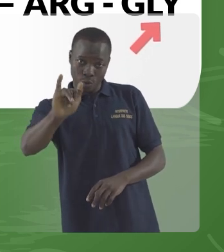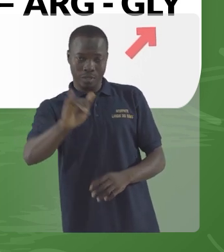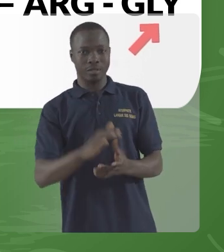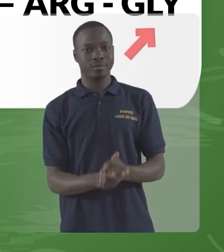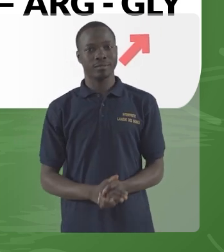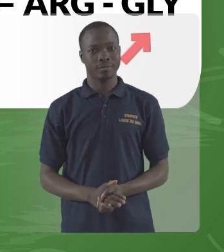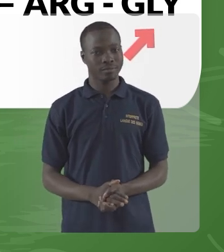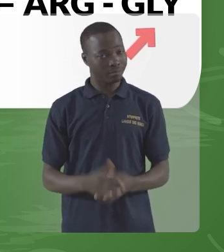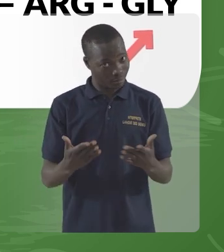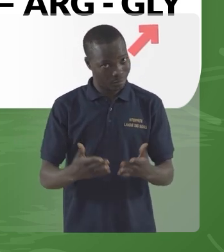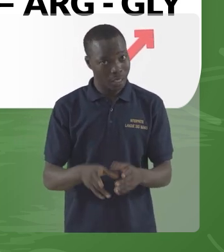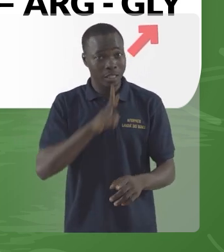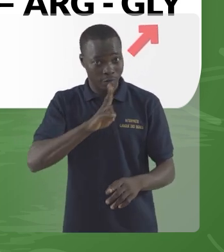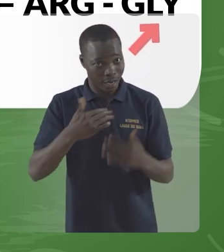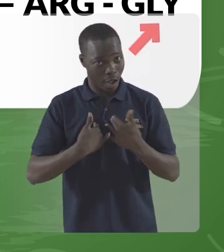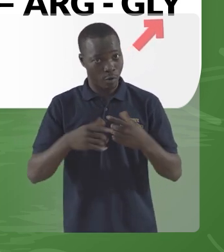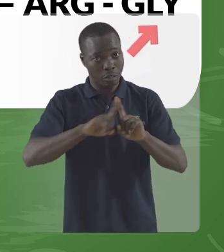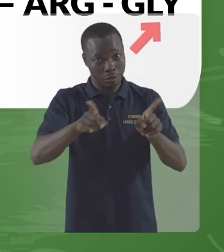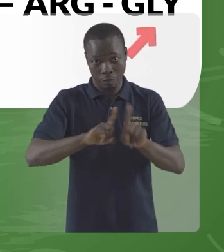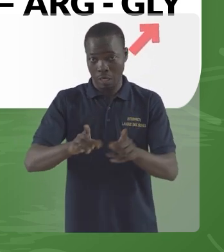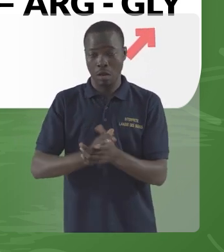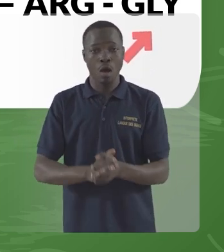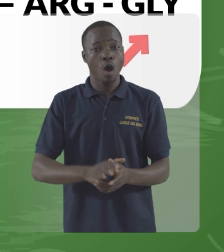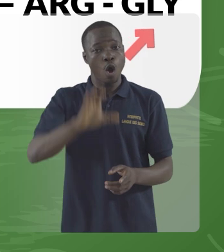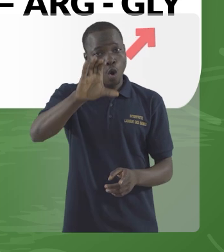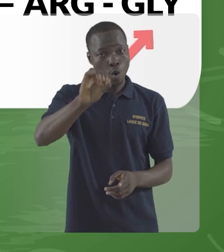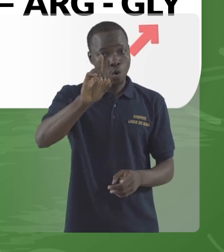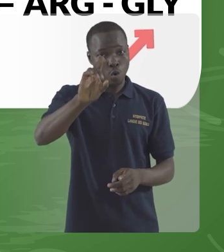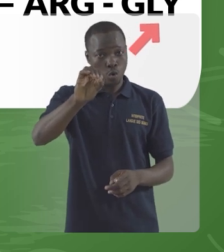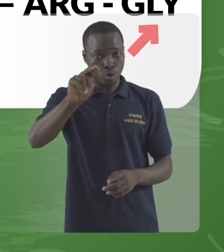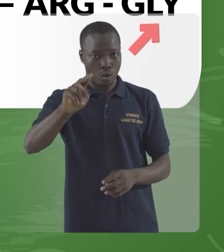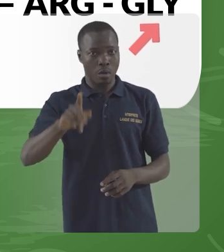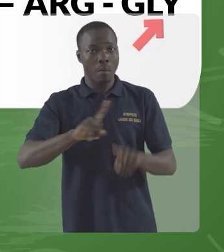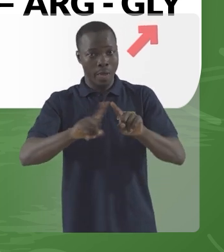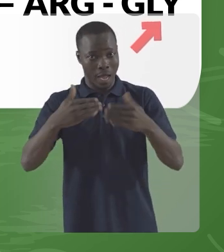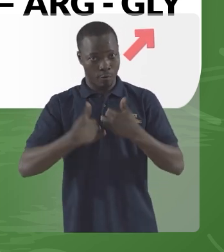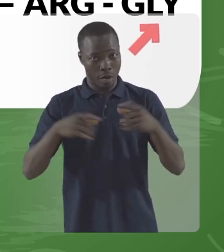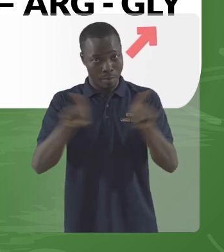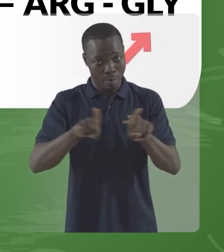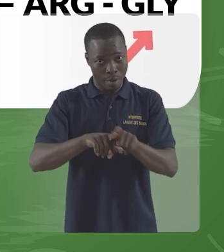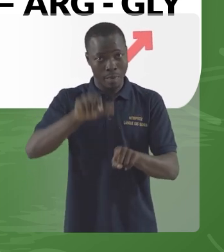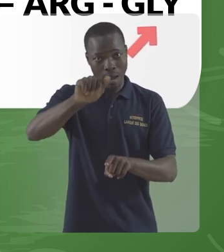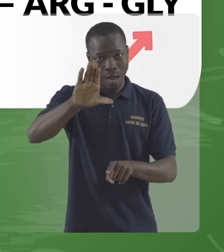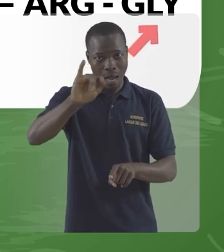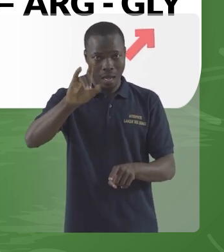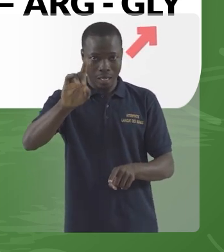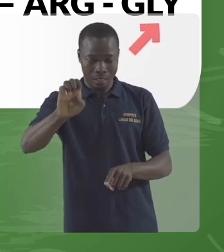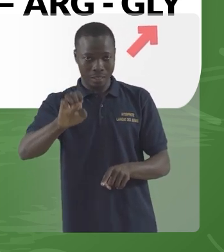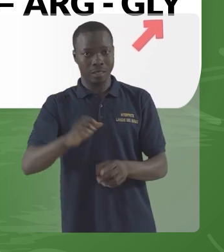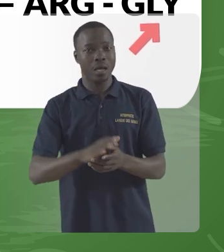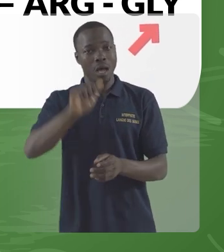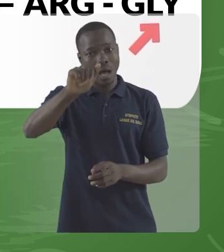Bien qu'on ait différents codons, on obtient les mêmes acides aminés dans les deux